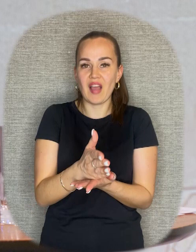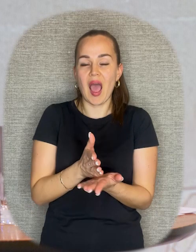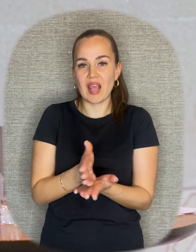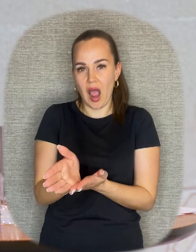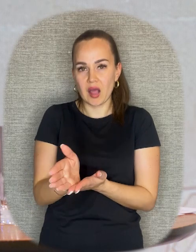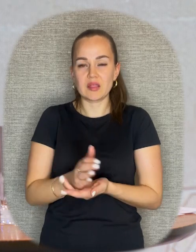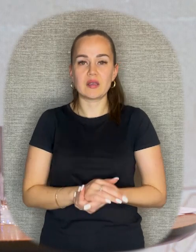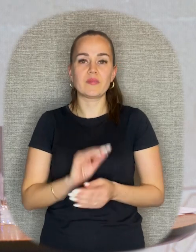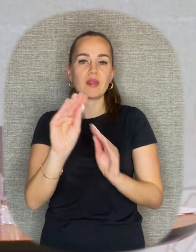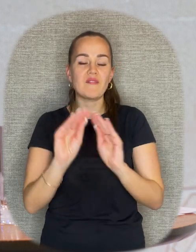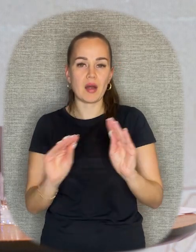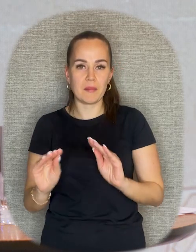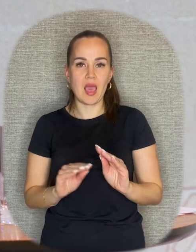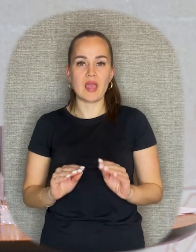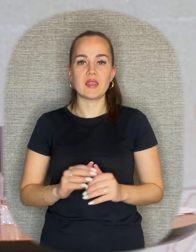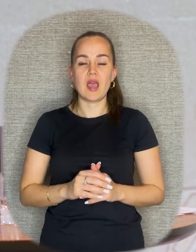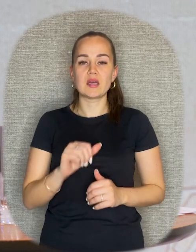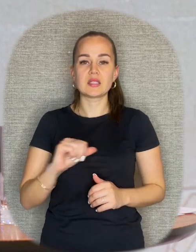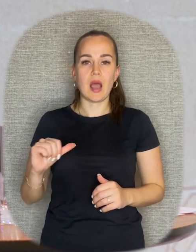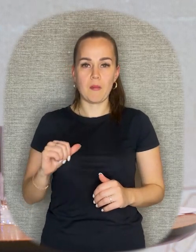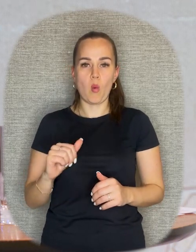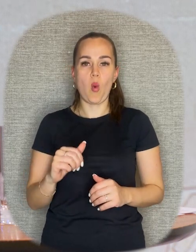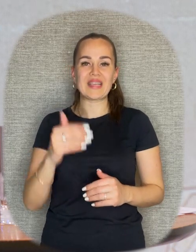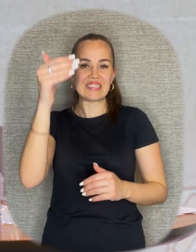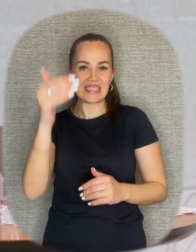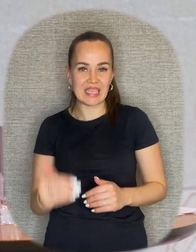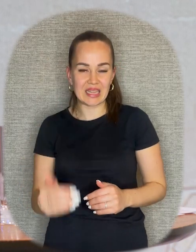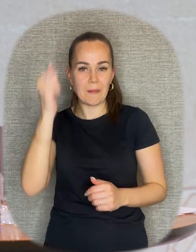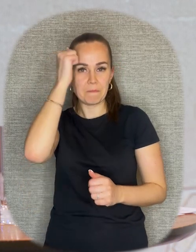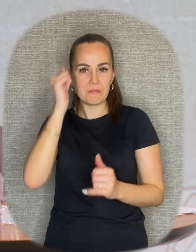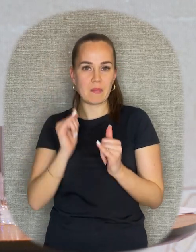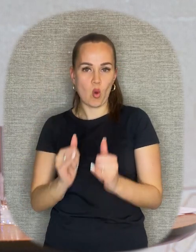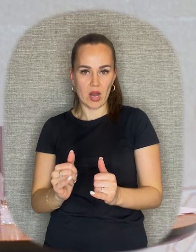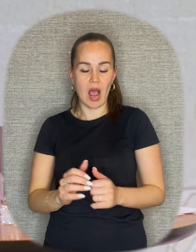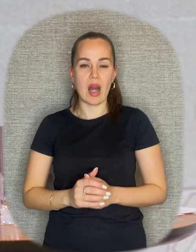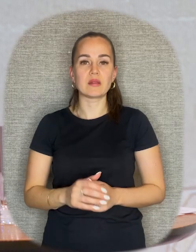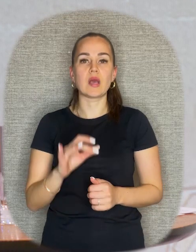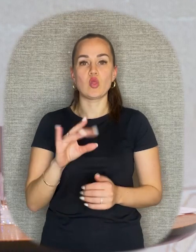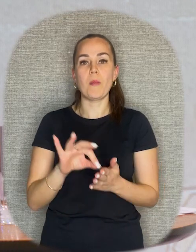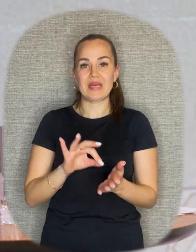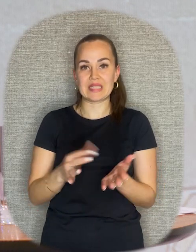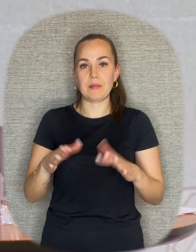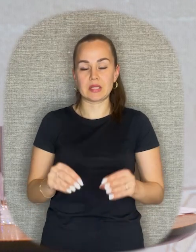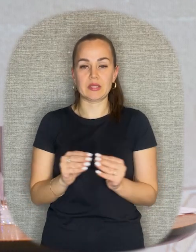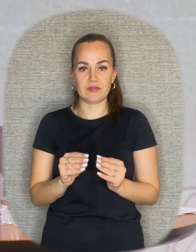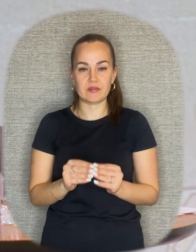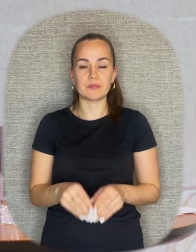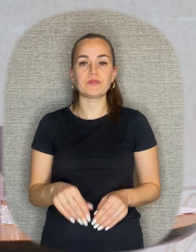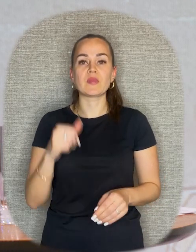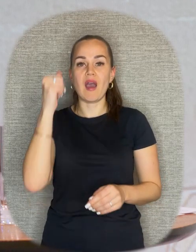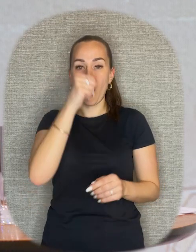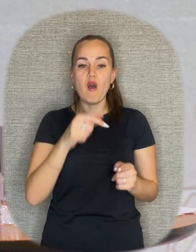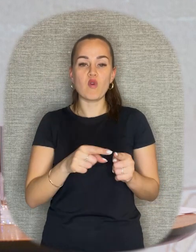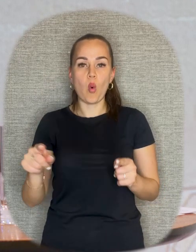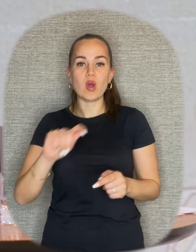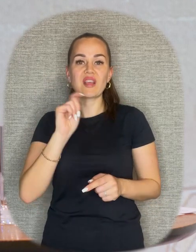установкой памятника Ну и несколько отличались вот вариации были несколько вариаций оформления